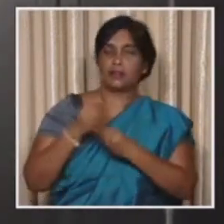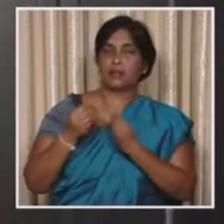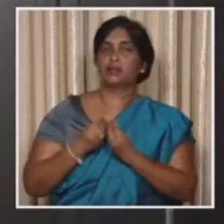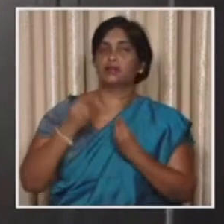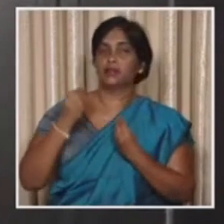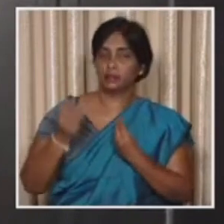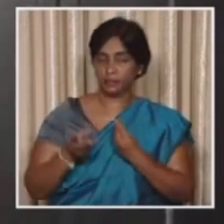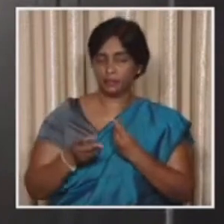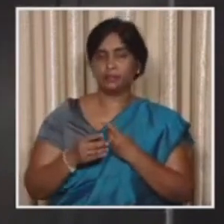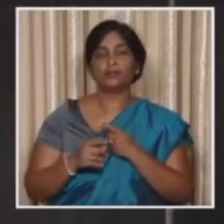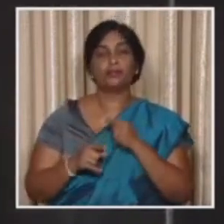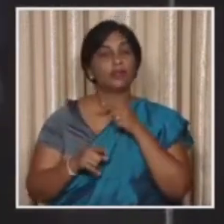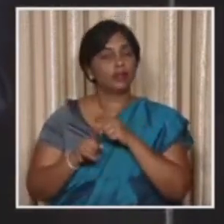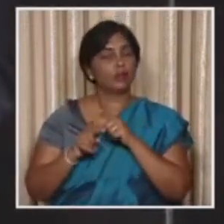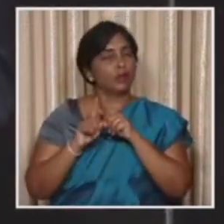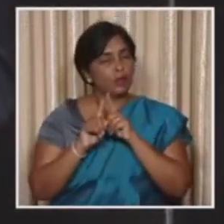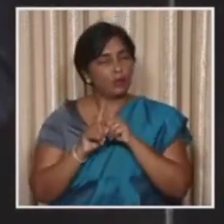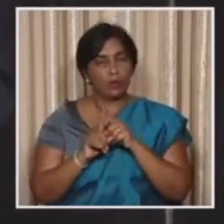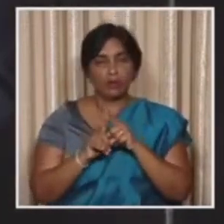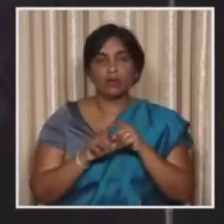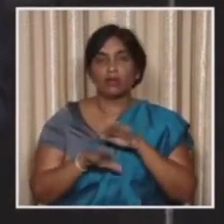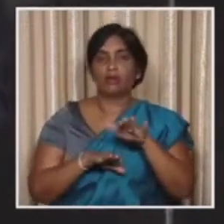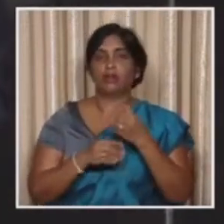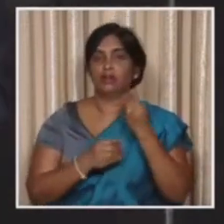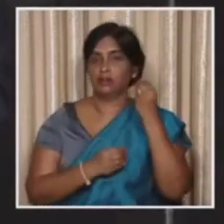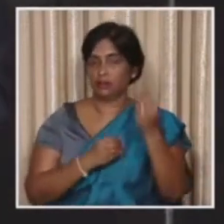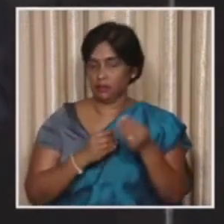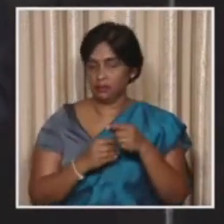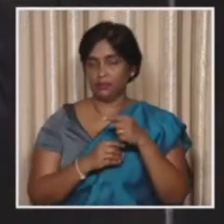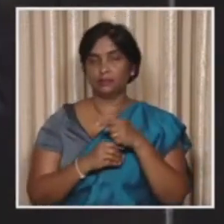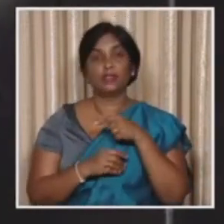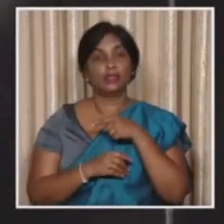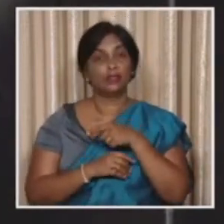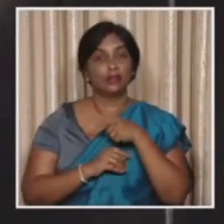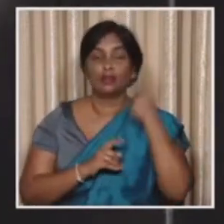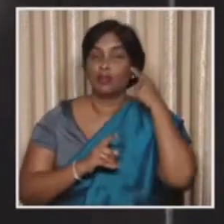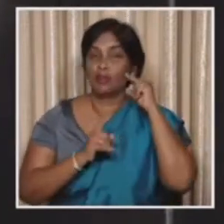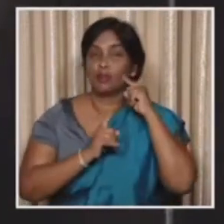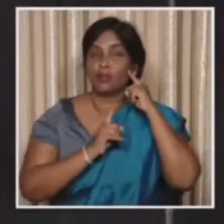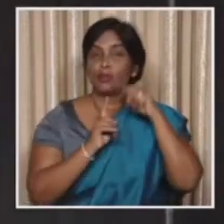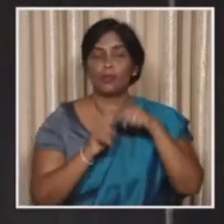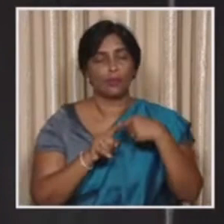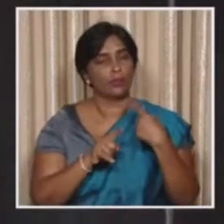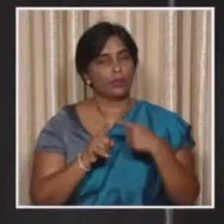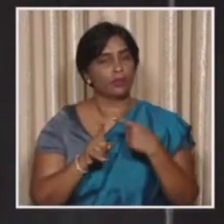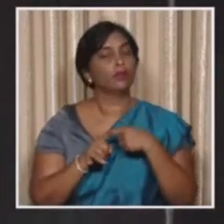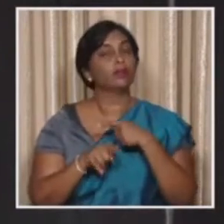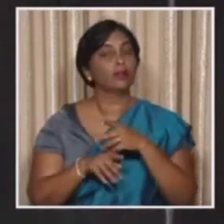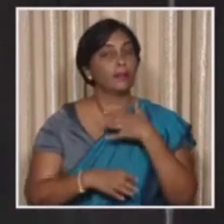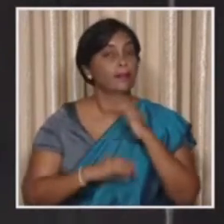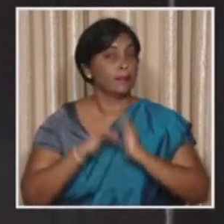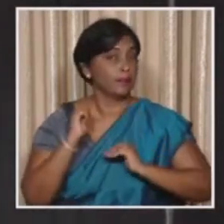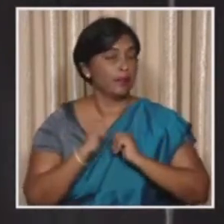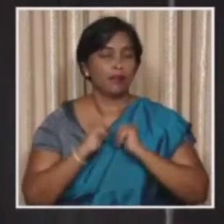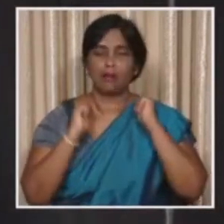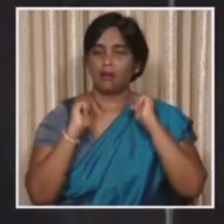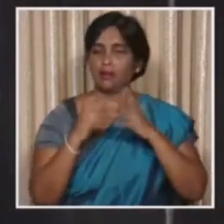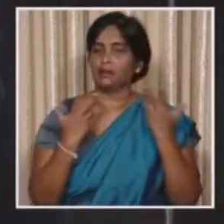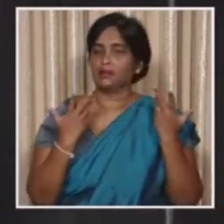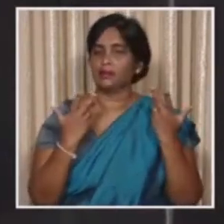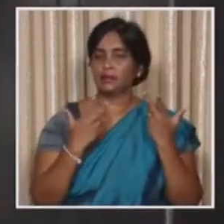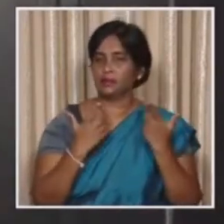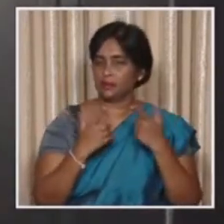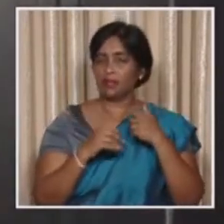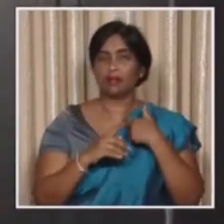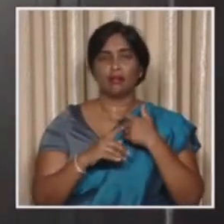வாரி வழங்கியது மட்டும்தான் நடைபெற்றது. அந்த அடிப்படையிலேயே நடைமுறை சாத்தியம் இல்லாத கற்பனையிலே